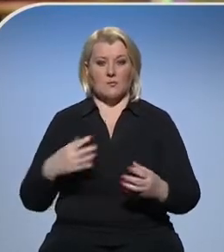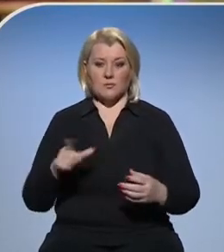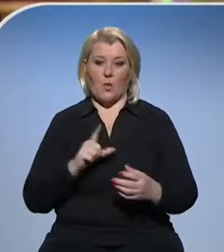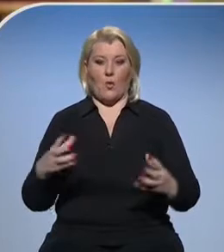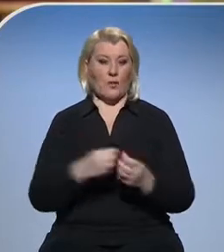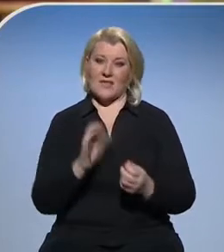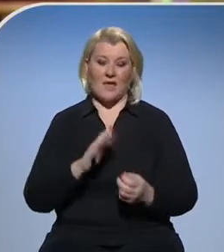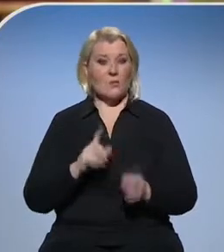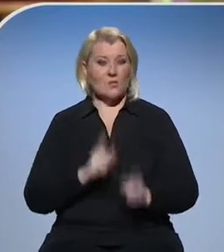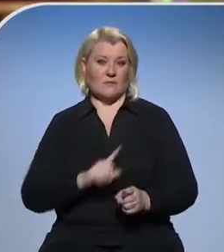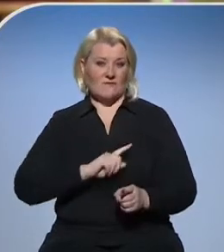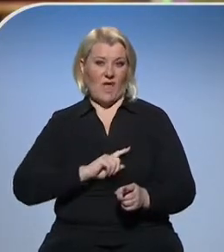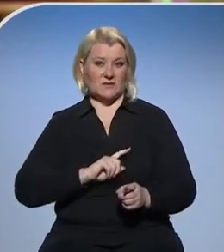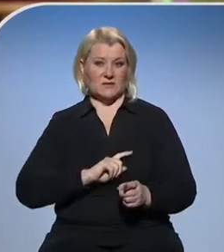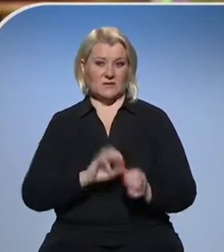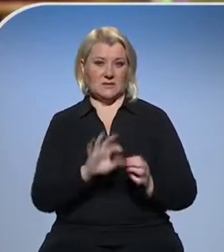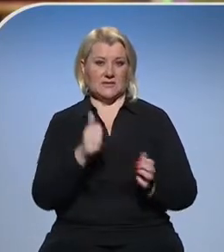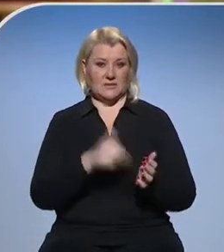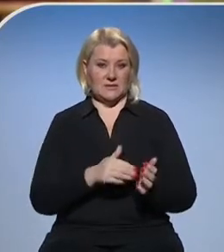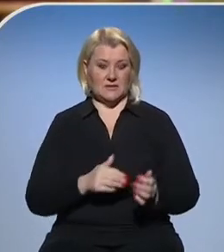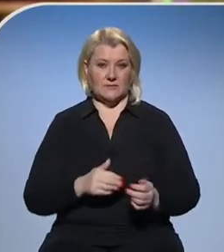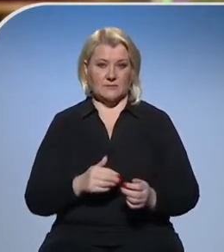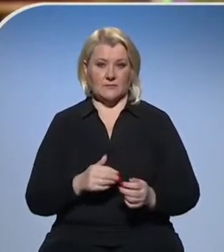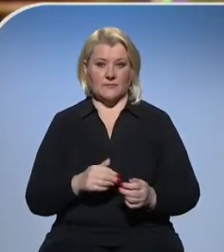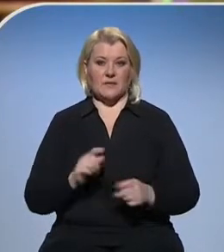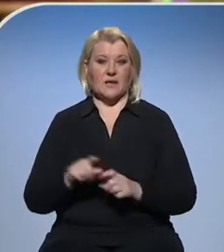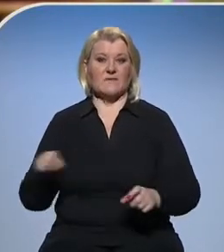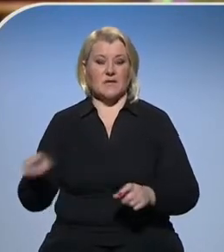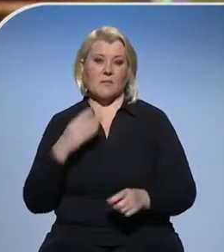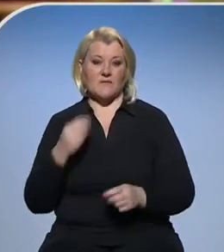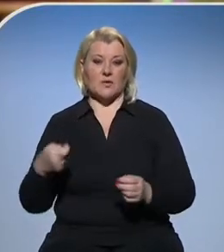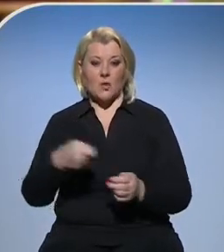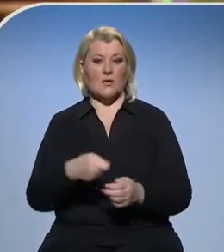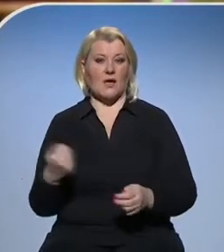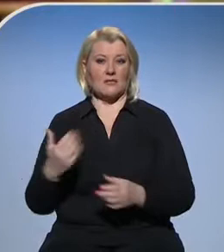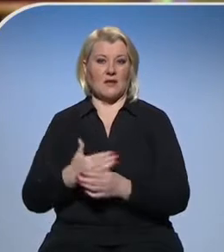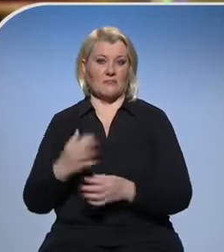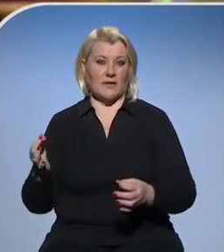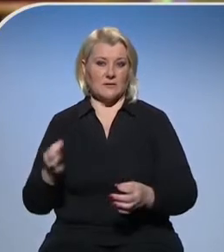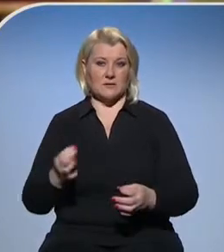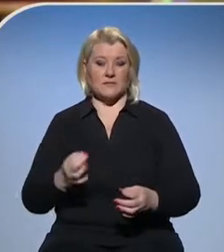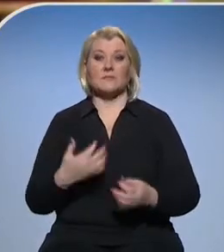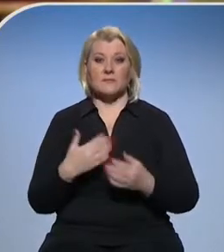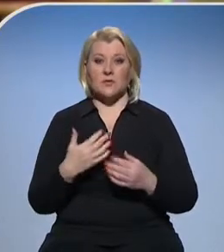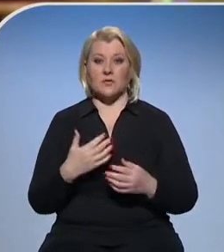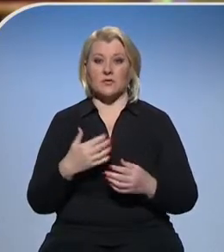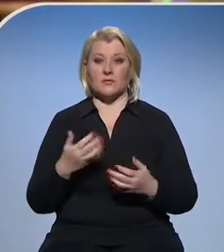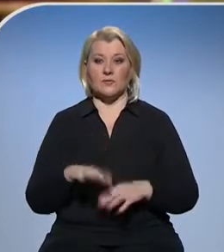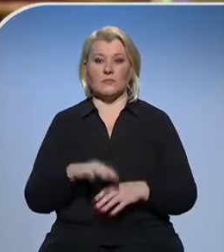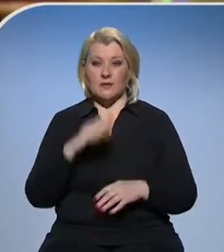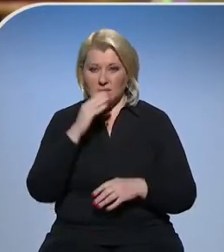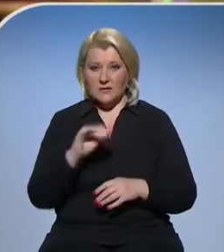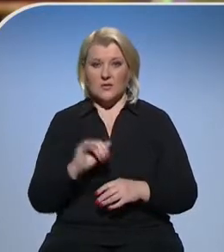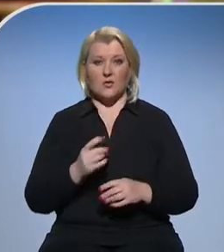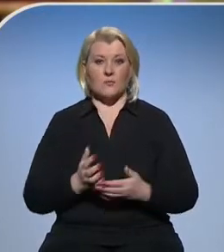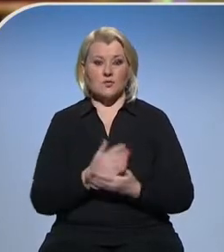musím dát ze svého. Mm-hmm. Ten zaměstnavatel potom zase má výhodu v tom, že pro něj to je bez daně. Čili možná bych trošku apeloval, pokud nás sledují nějaké